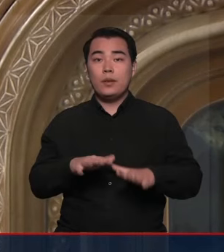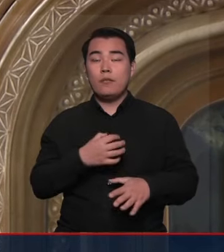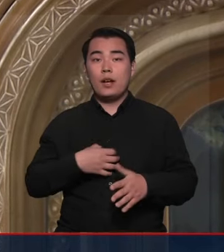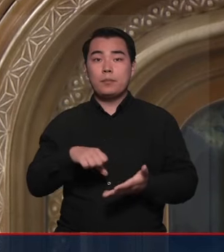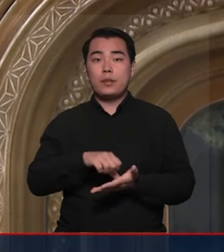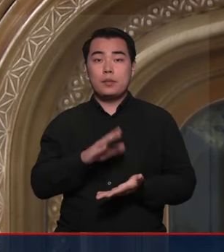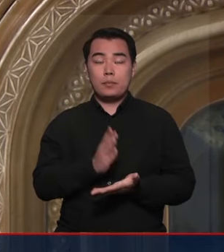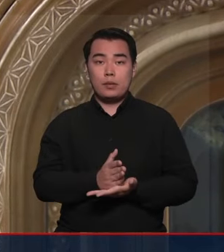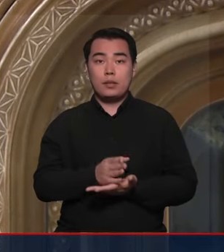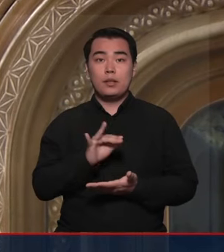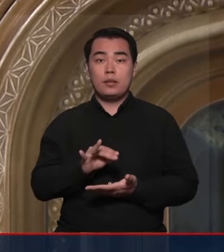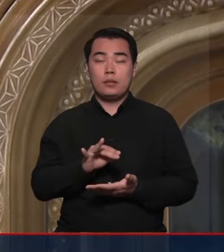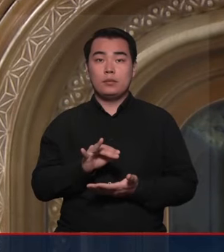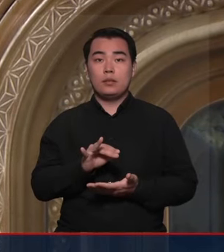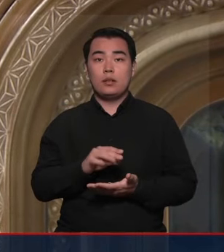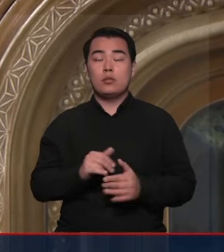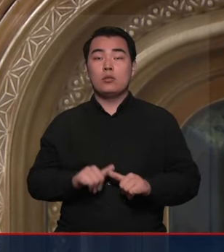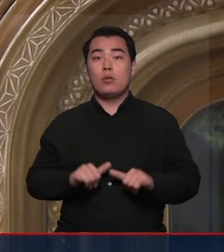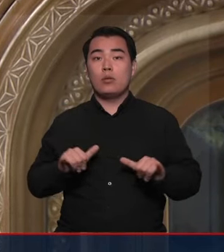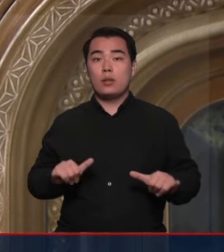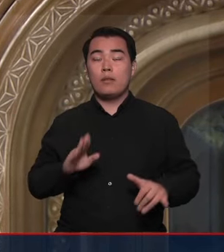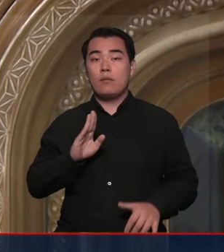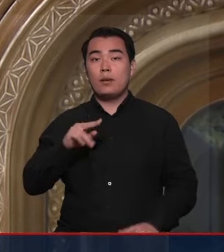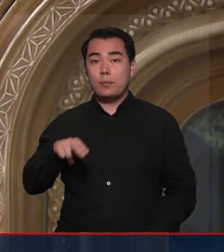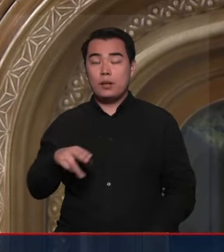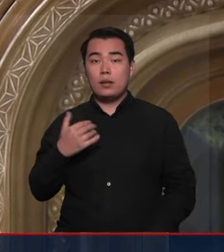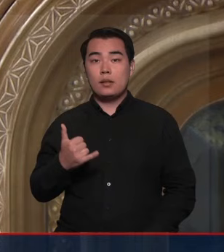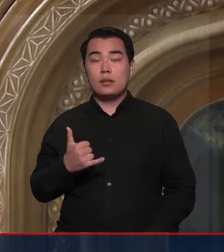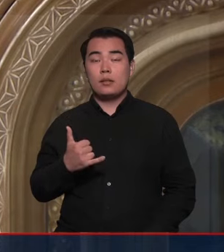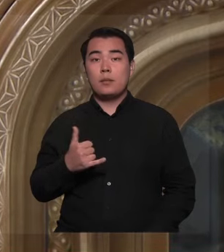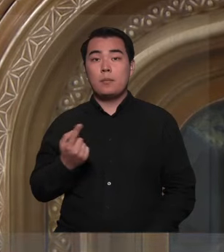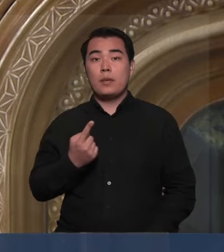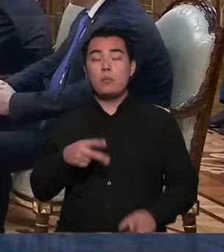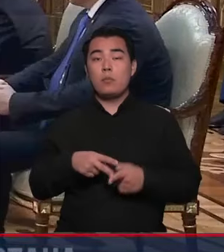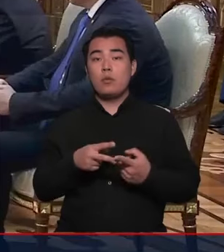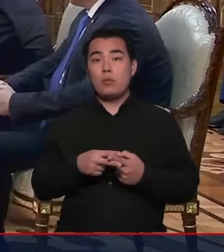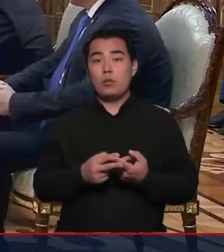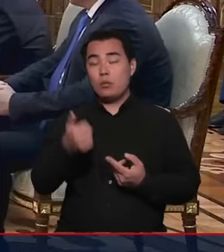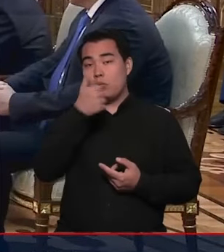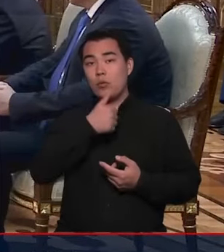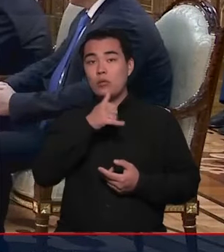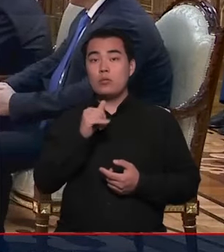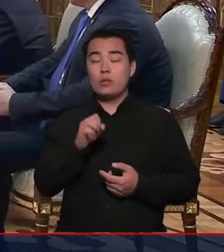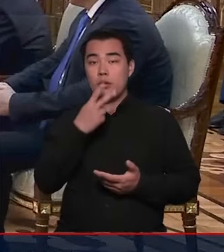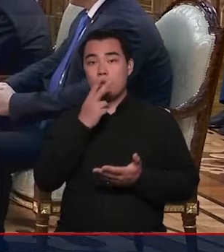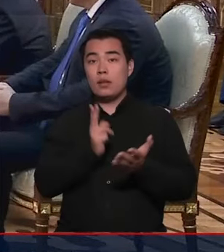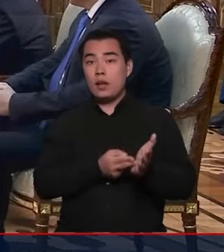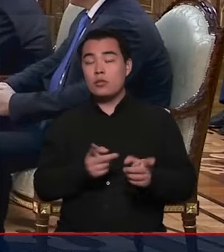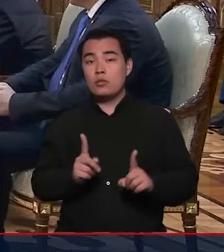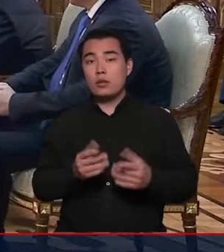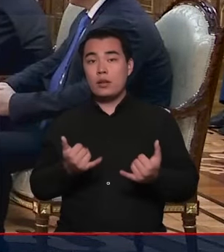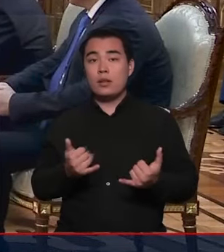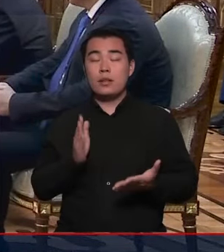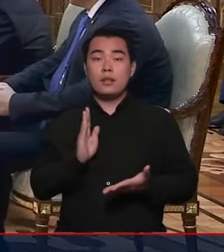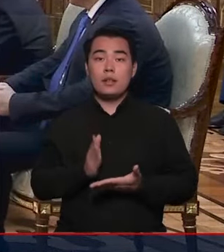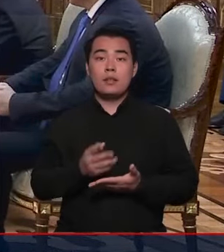ключевых позиций. И рост ВВП за первое полугодие уже говорит о том, что